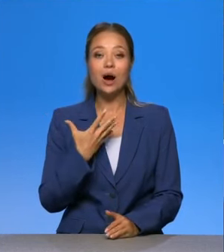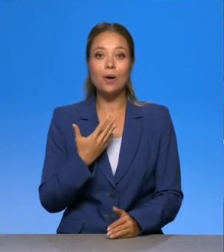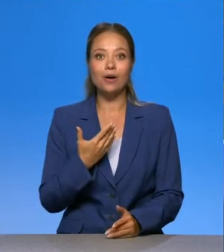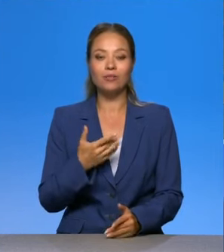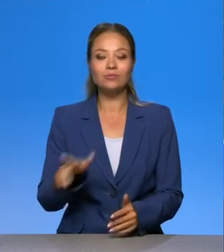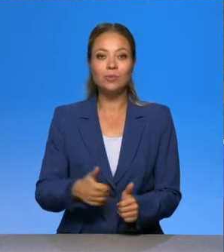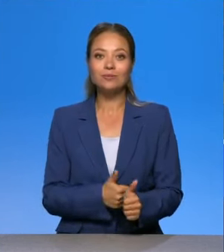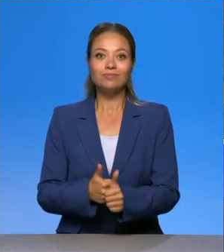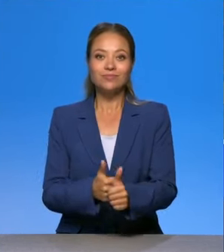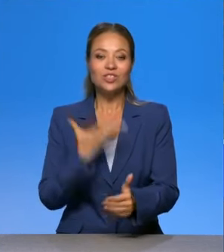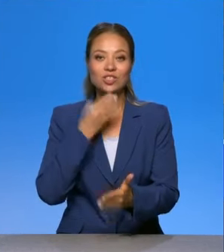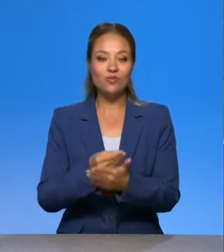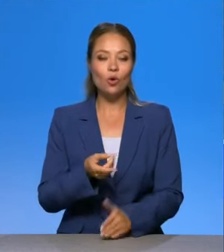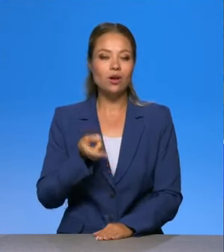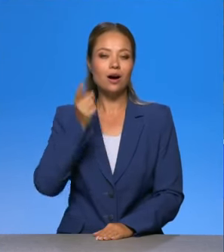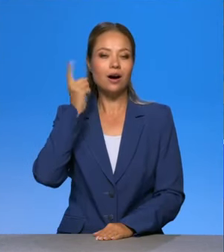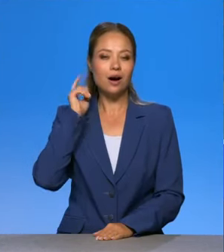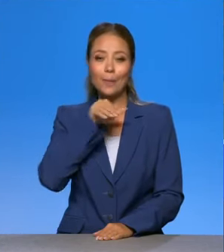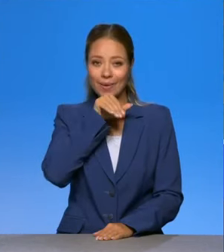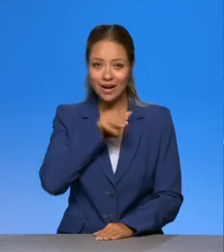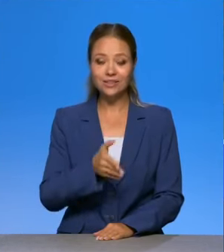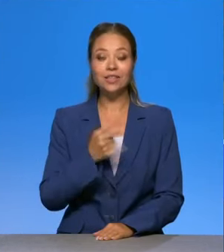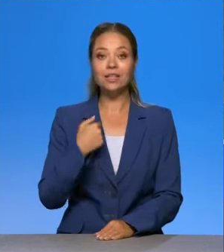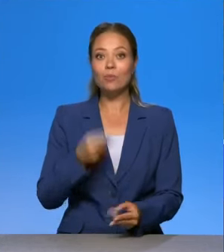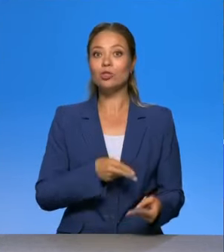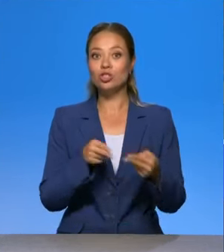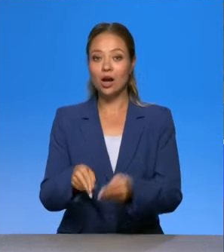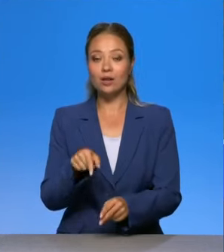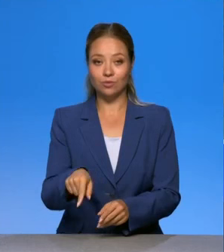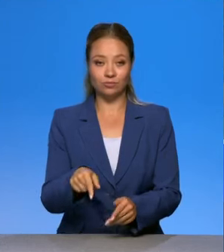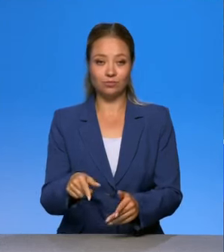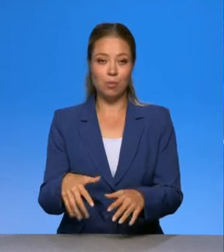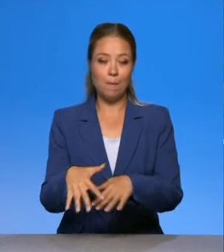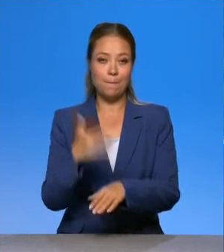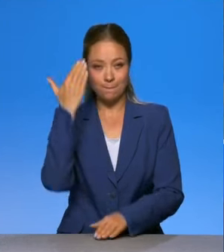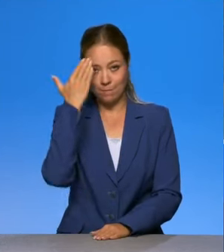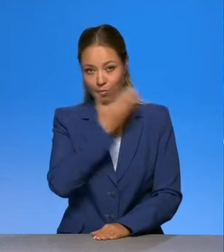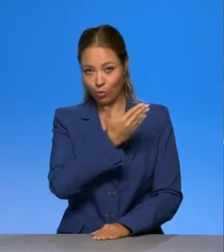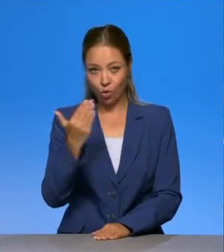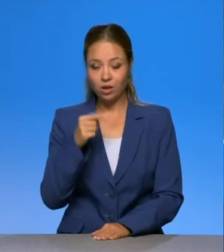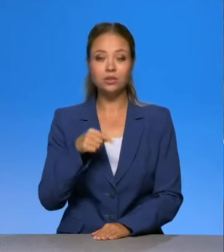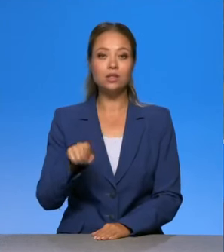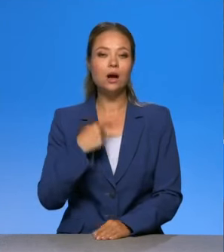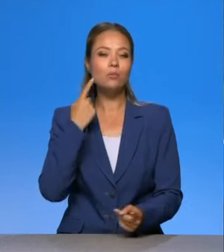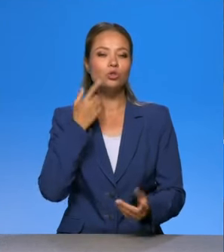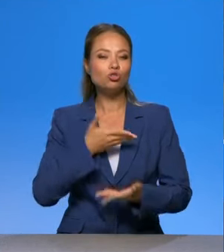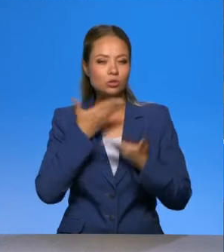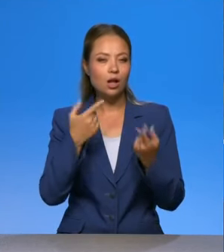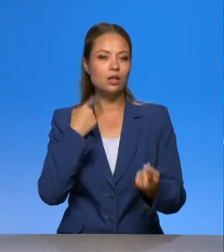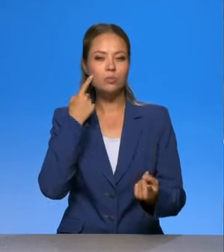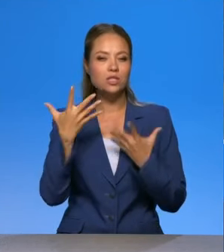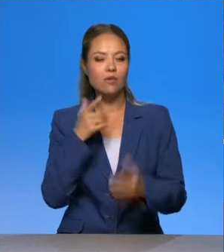все это дело, отправляюсь, оказываюсь, тех папуасов, которых читал и представлял, что они вот какие они. И